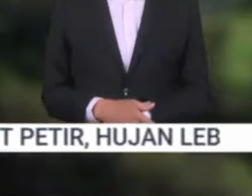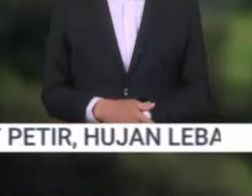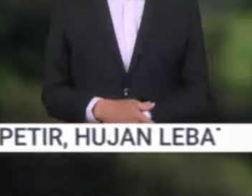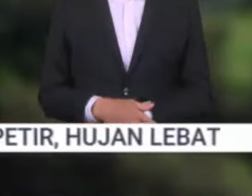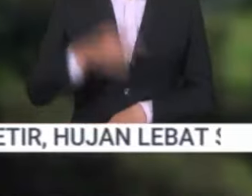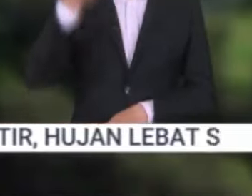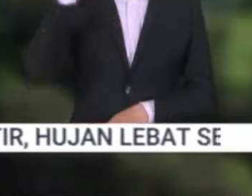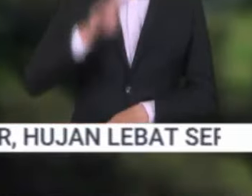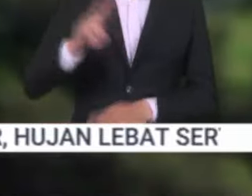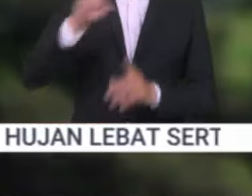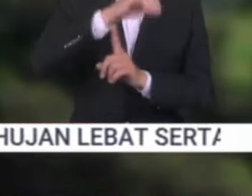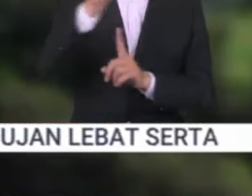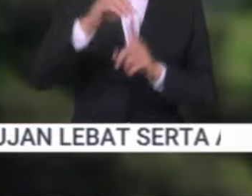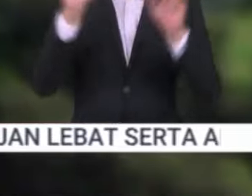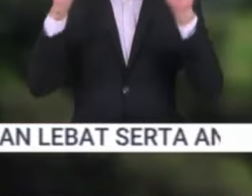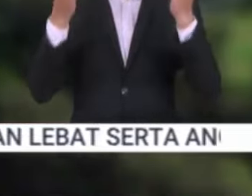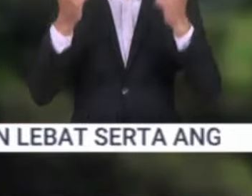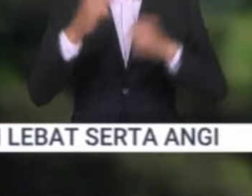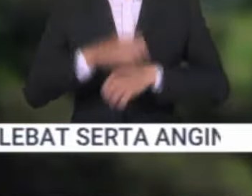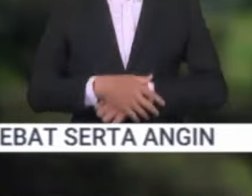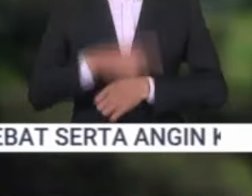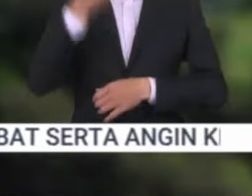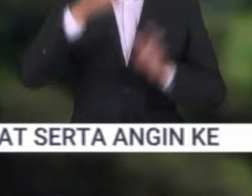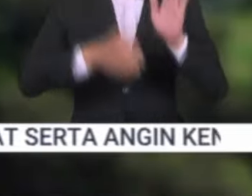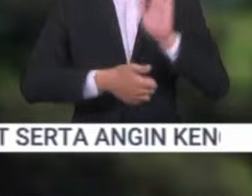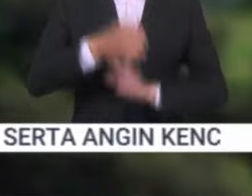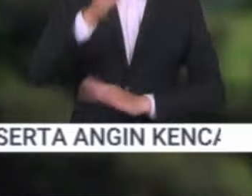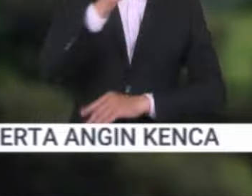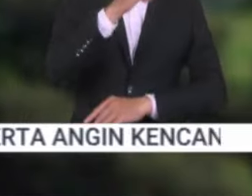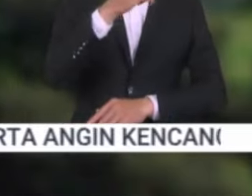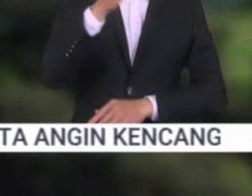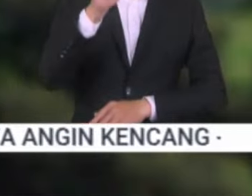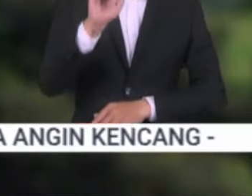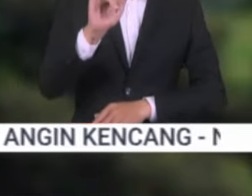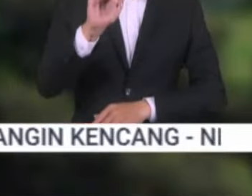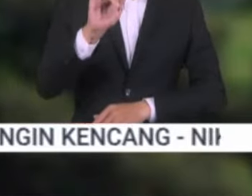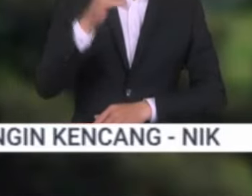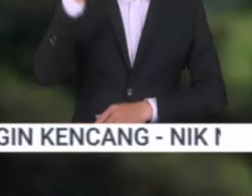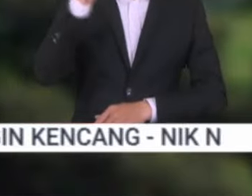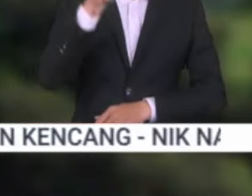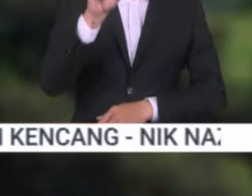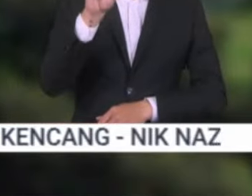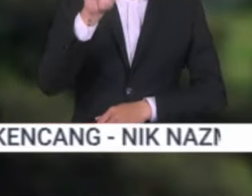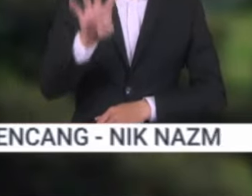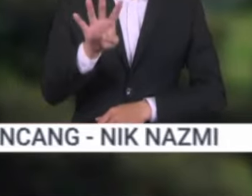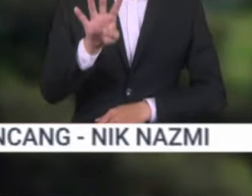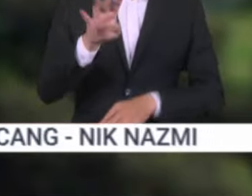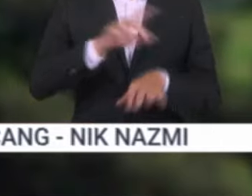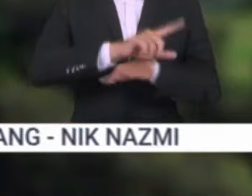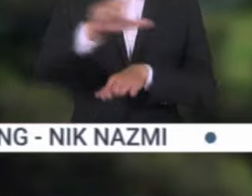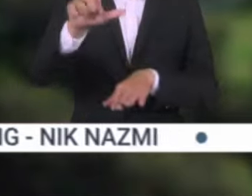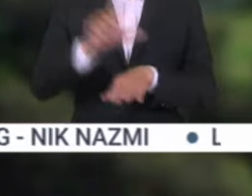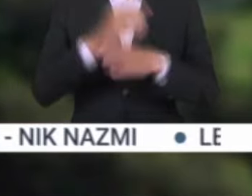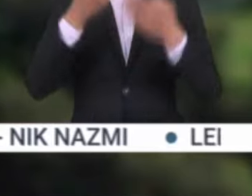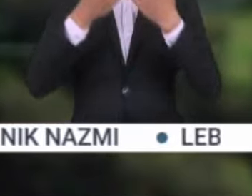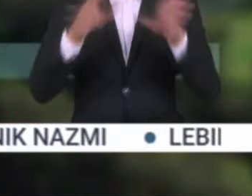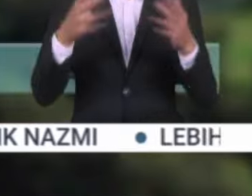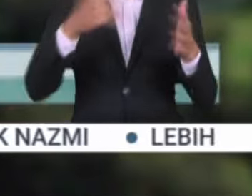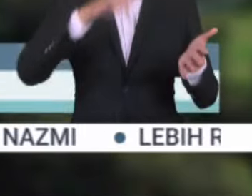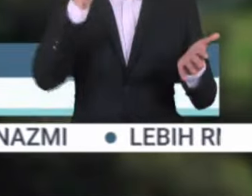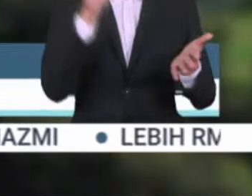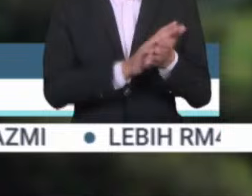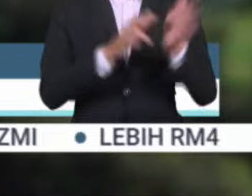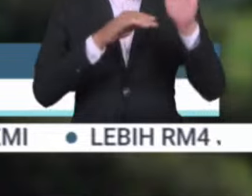Beralih ke perkembangan sukan, penganjuran kejohanan Sky Nine Ball Invitational 2024 Labuan Open